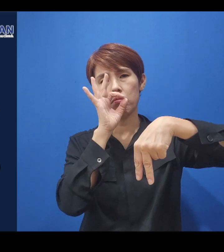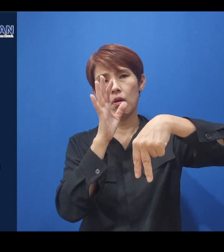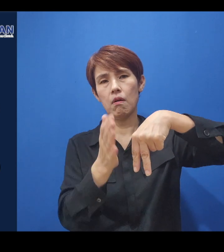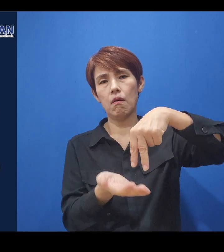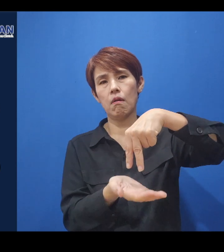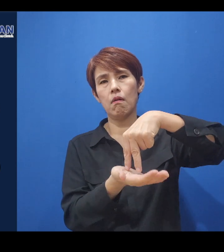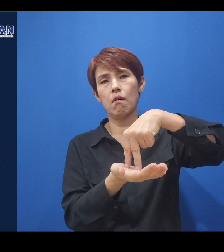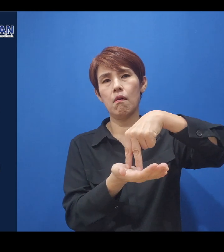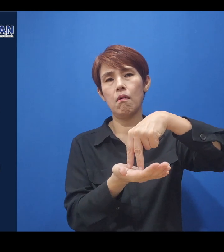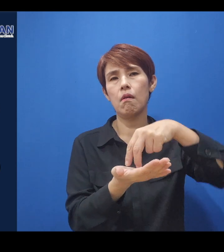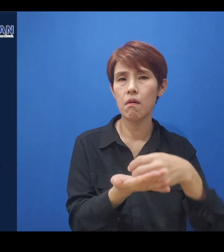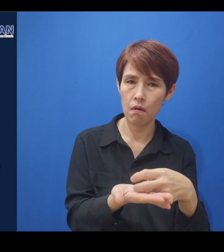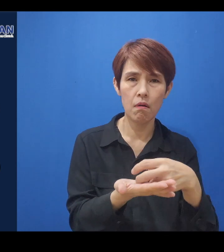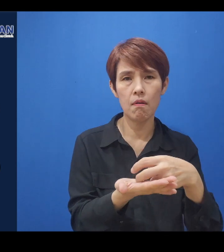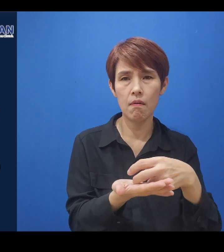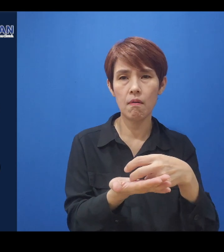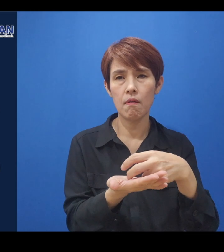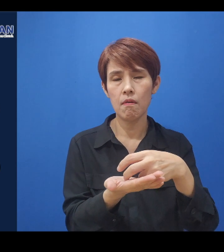그냥 넘어져요.